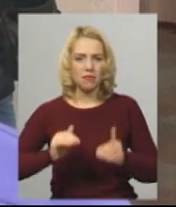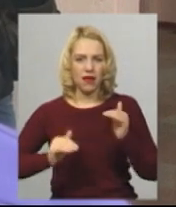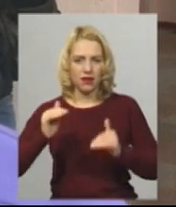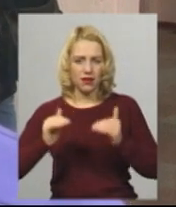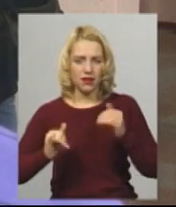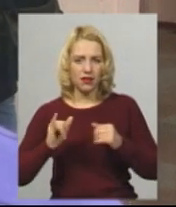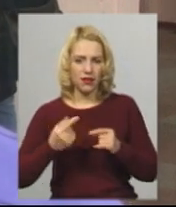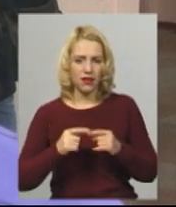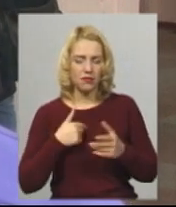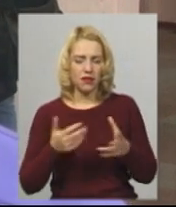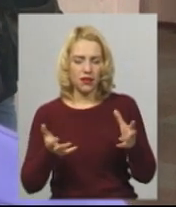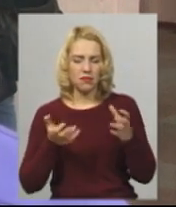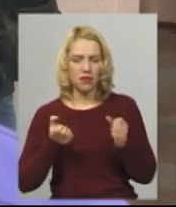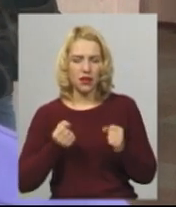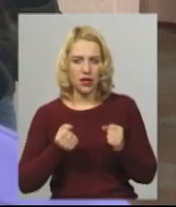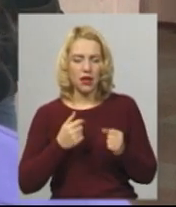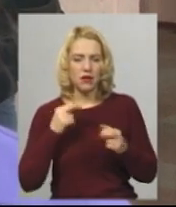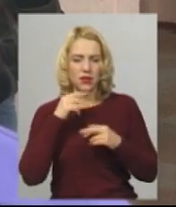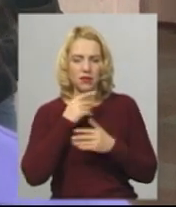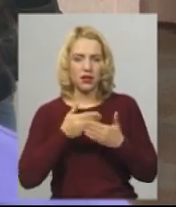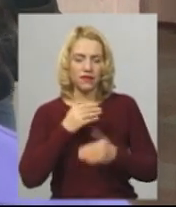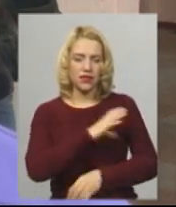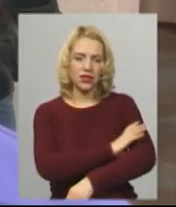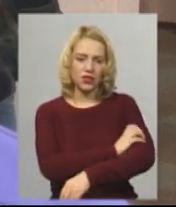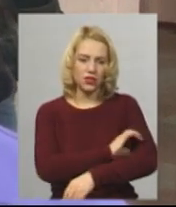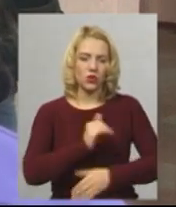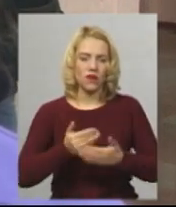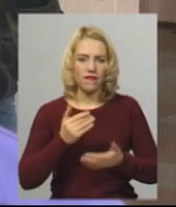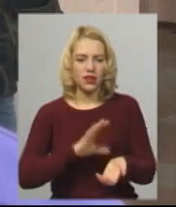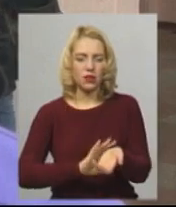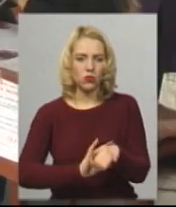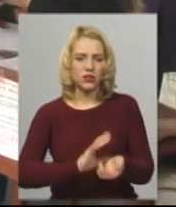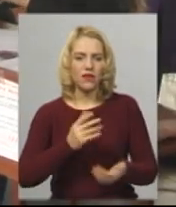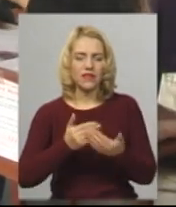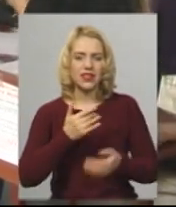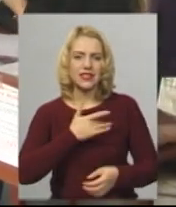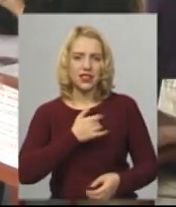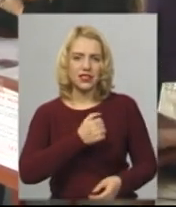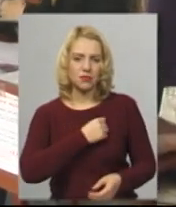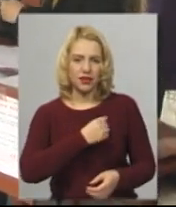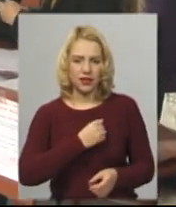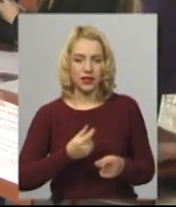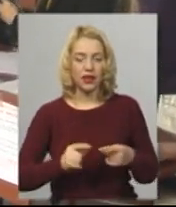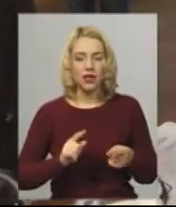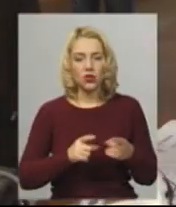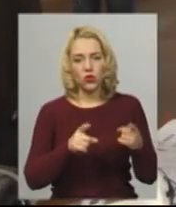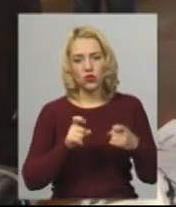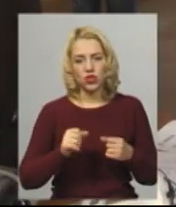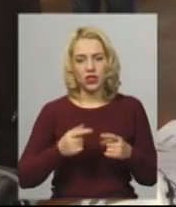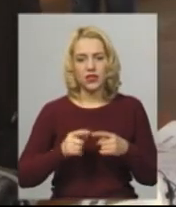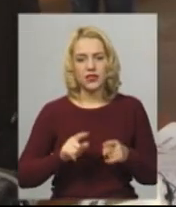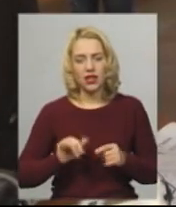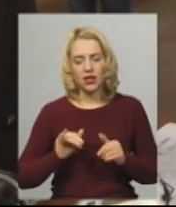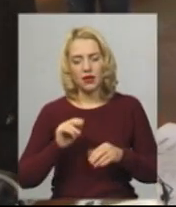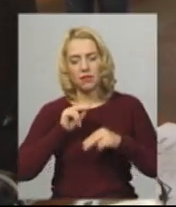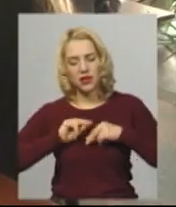від тиску і від пульсу, від серцебиття, такі кардії. До акції долучилися як працівники вишу, так і студенти.